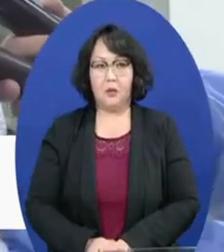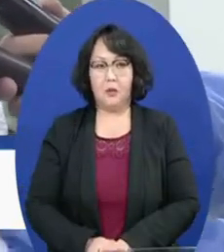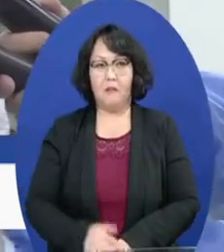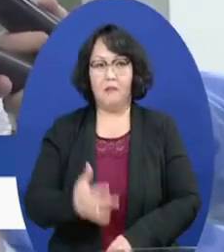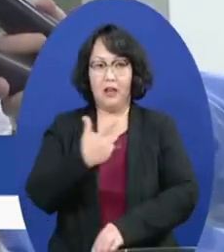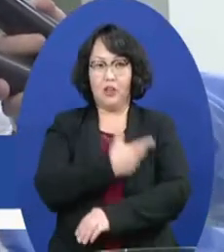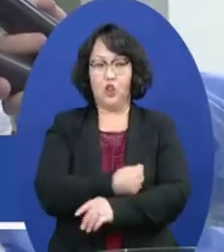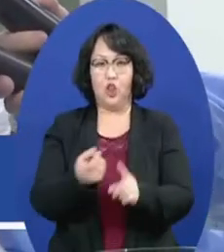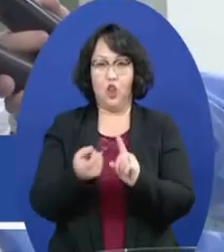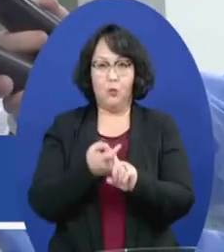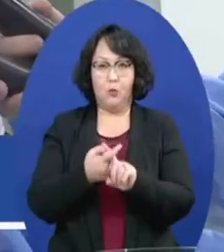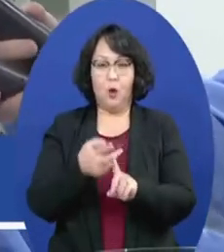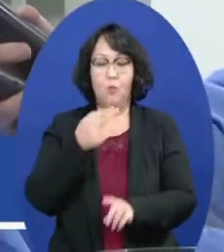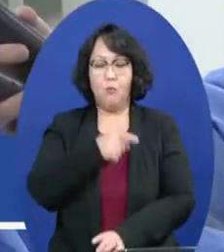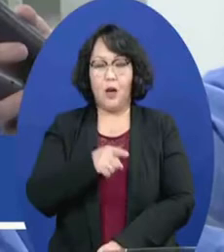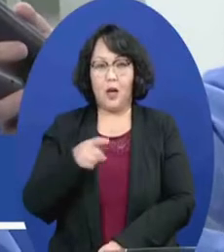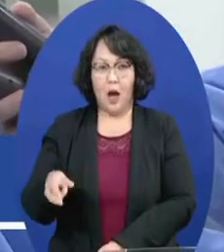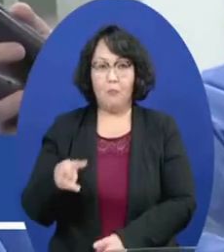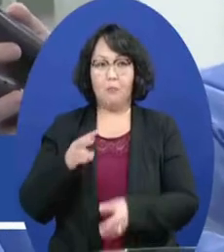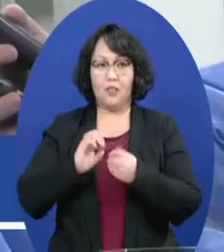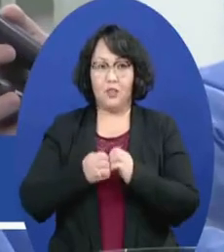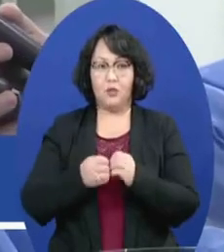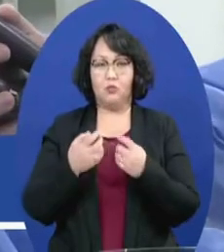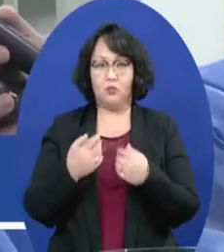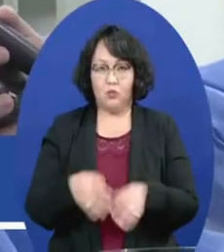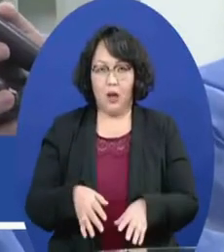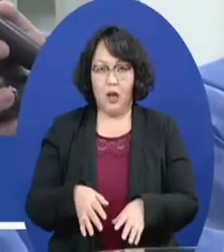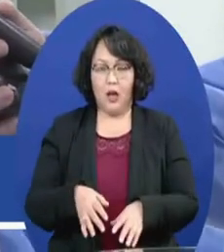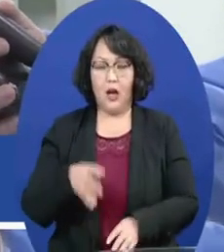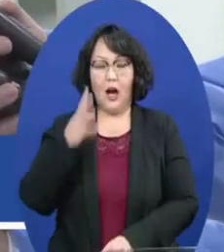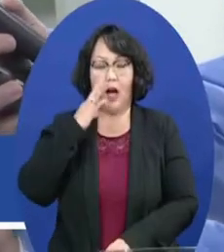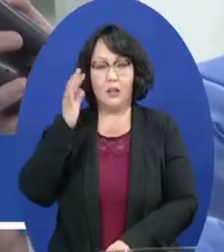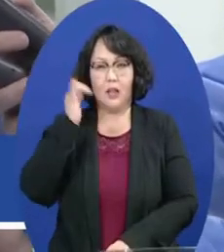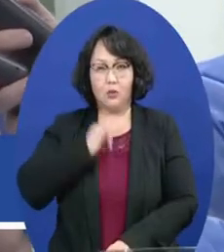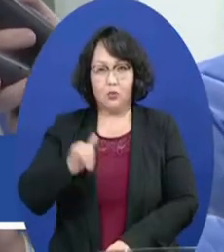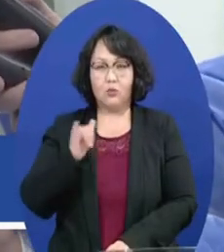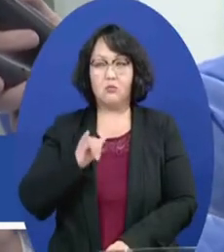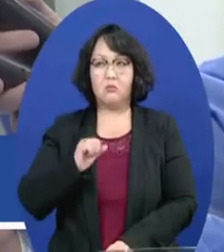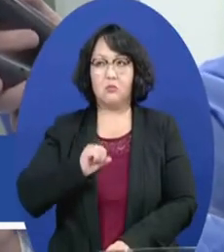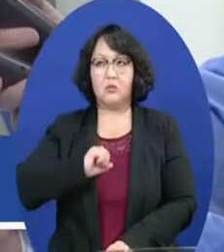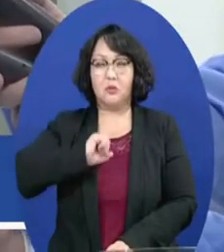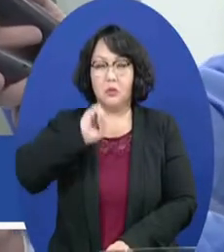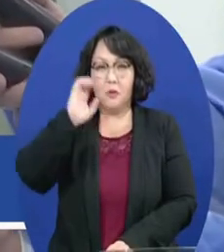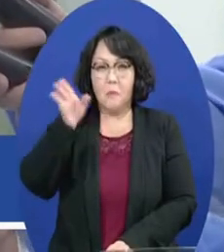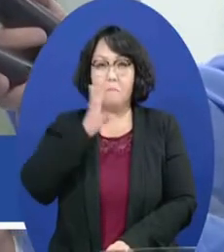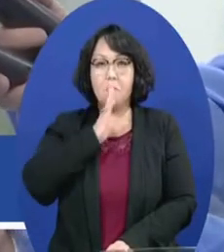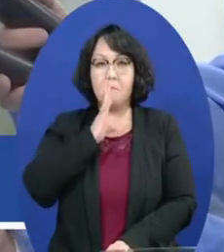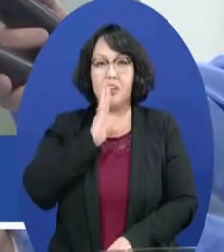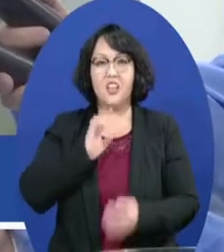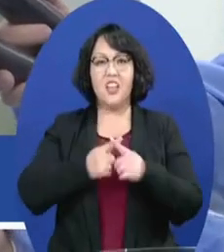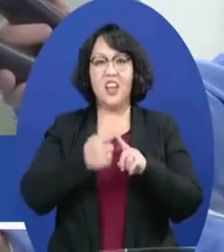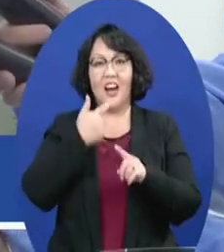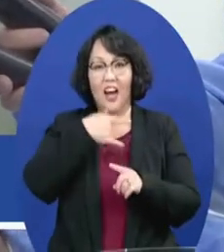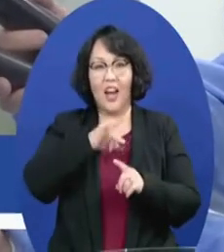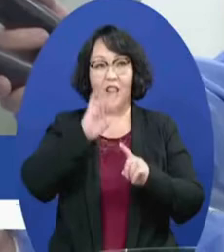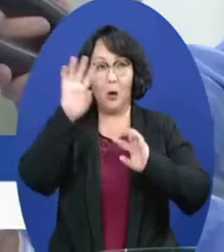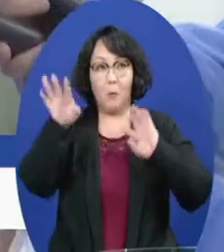холбоотой програм хийгдсэн. За одоо гадны улс оронд зорчиход энэ вакцины хийлгсэн